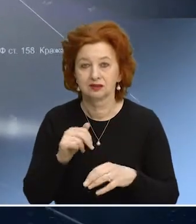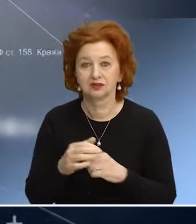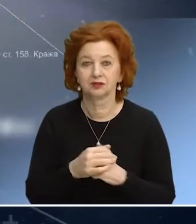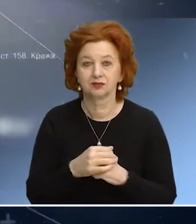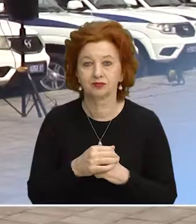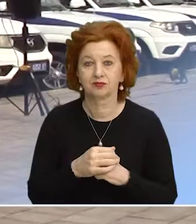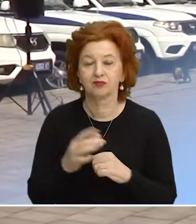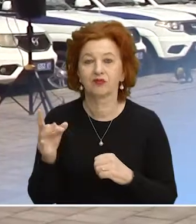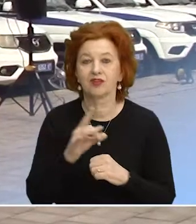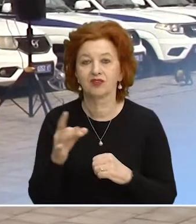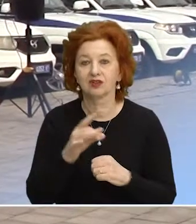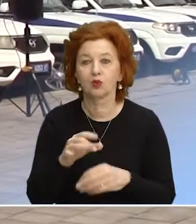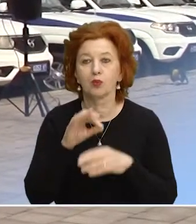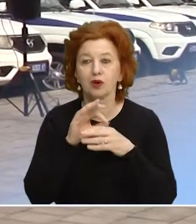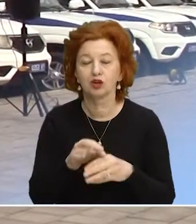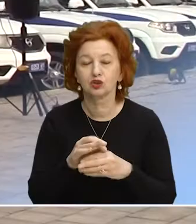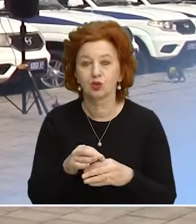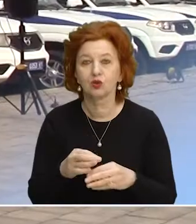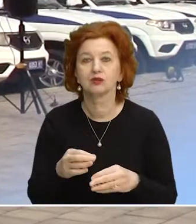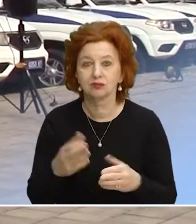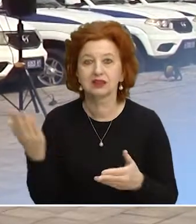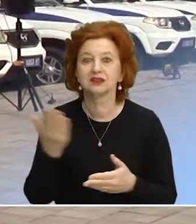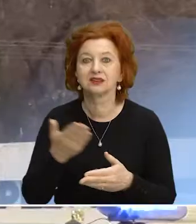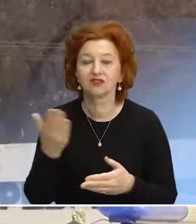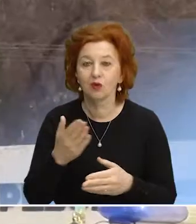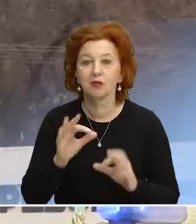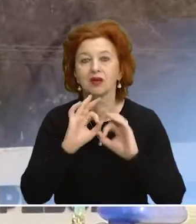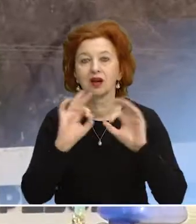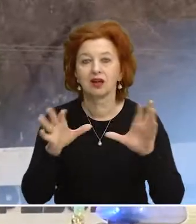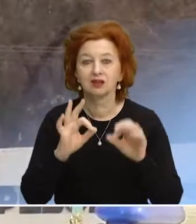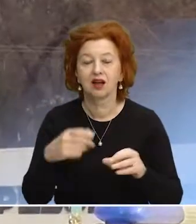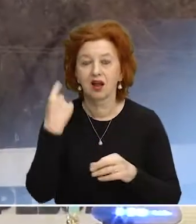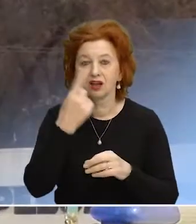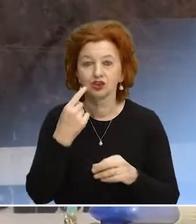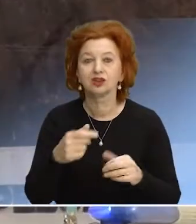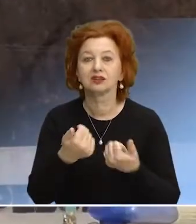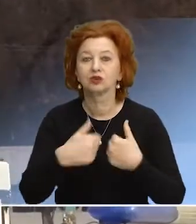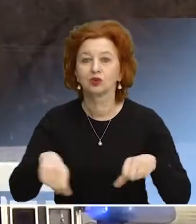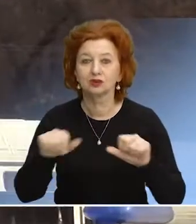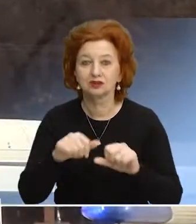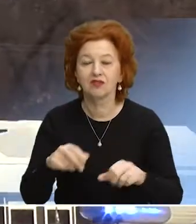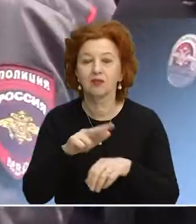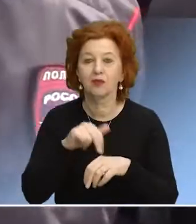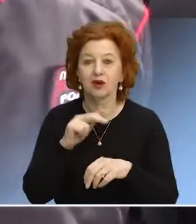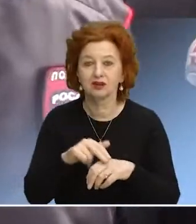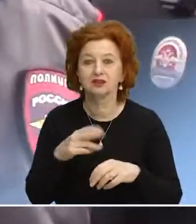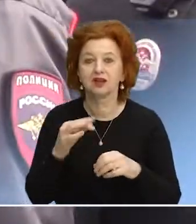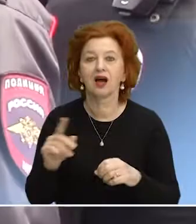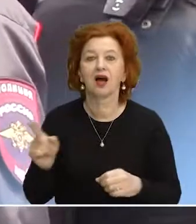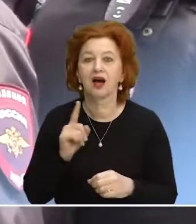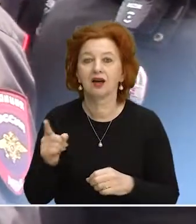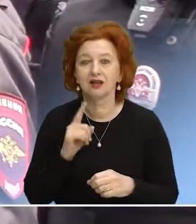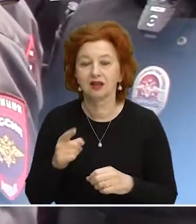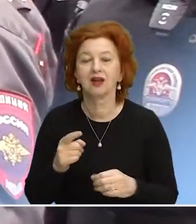полиции. В Ростове-на-Дону прошел совместный инструктаж и развод личного состава комплексных сил и средств полиции